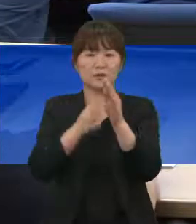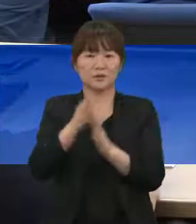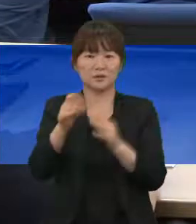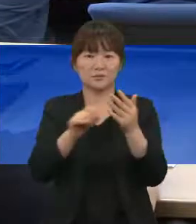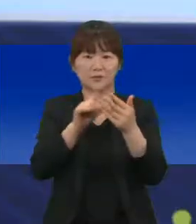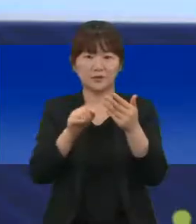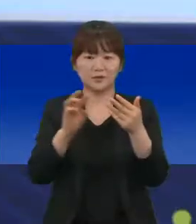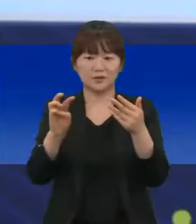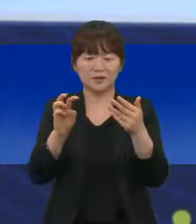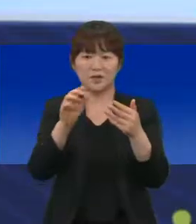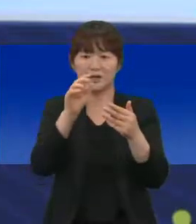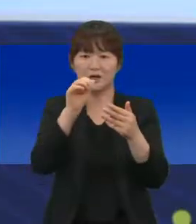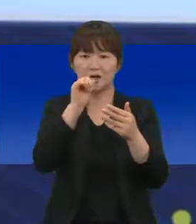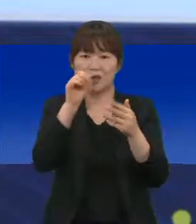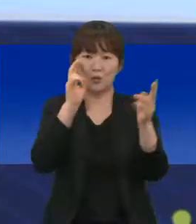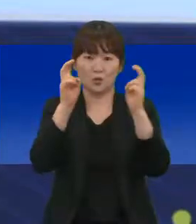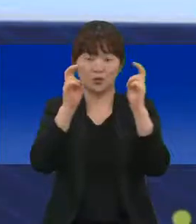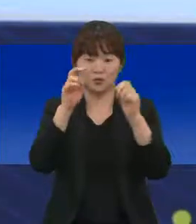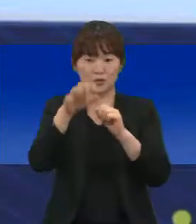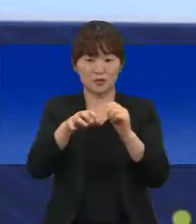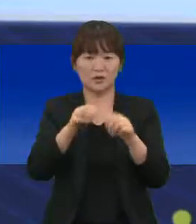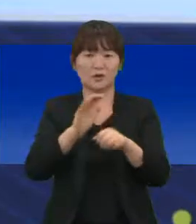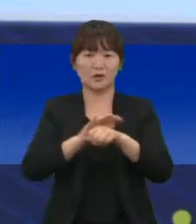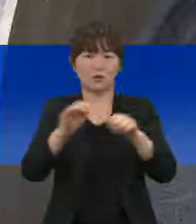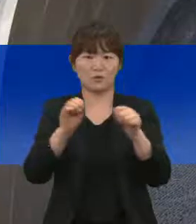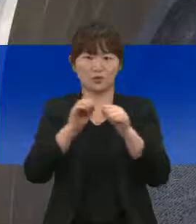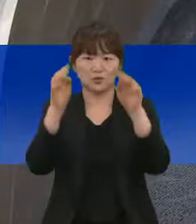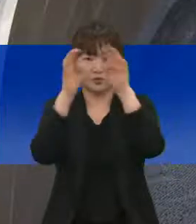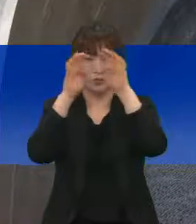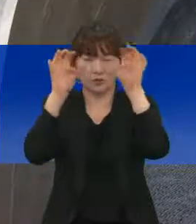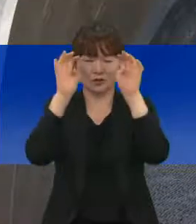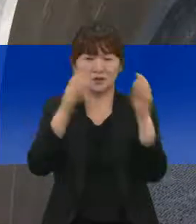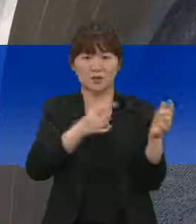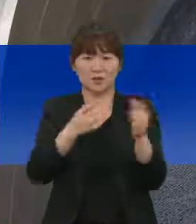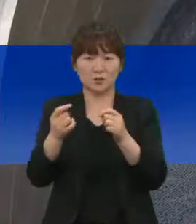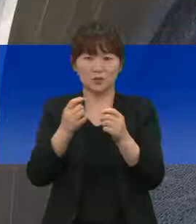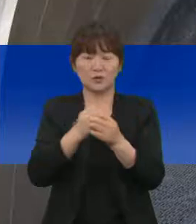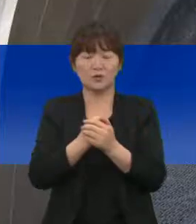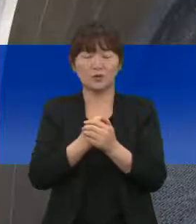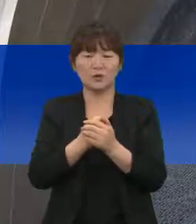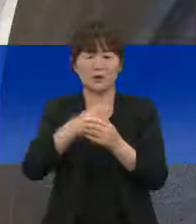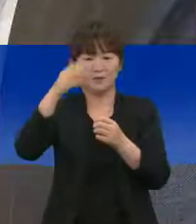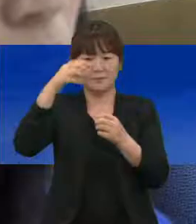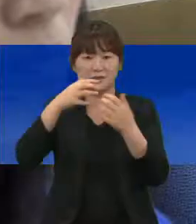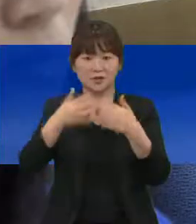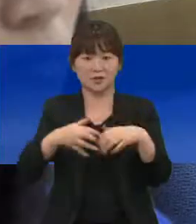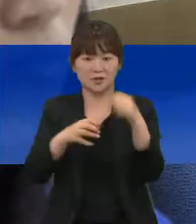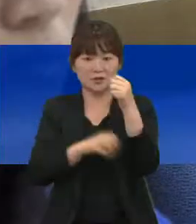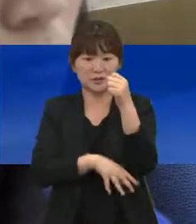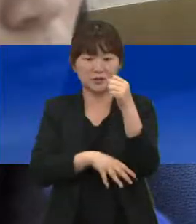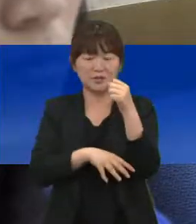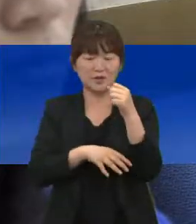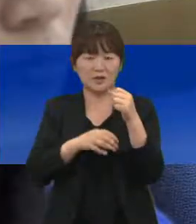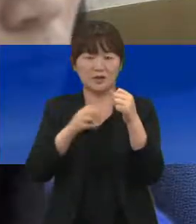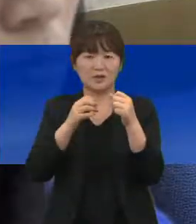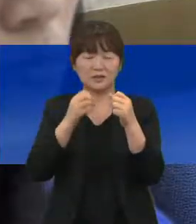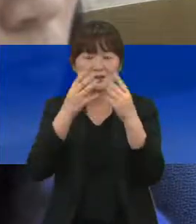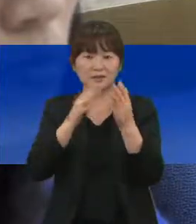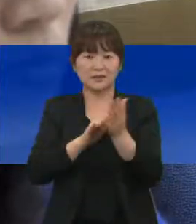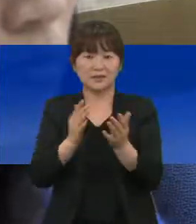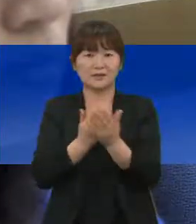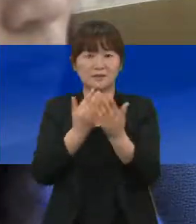포항시는 지난달 30일 포스코 국제관에서 경상북도 포스텍과 공동으로 4세대 방사광 가속기 기반 신약개발